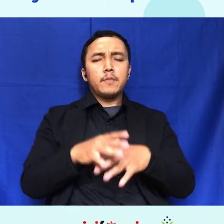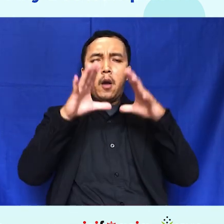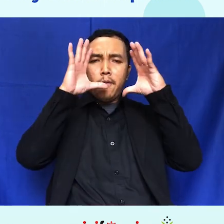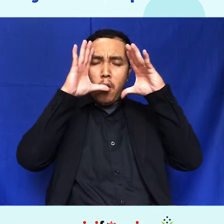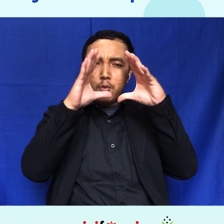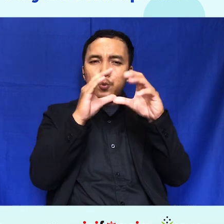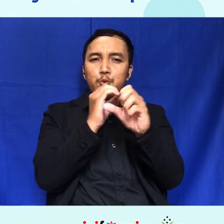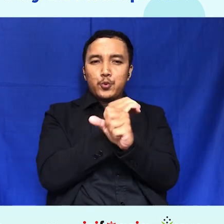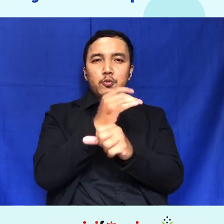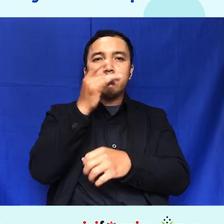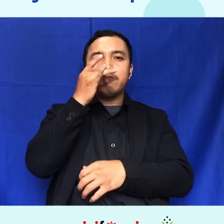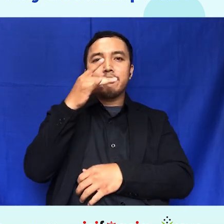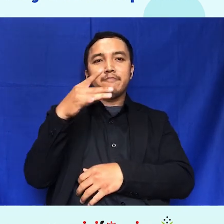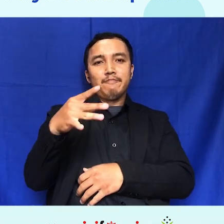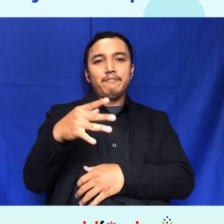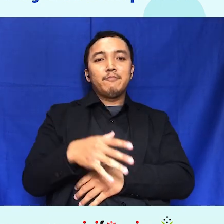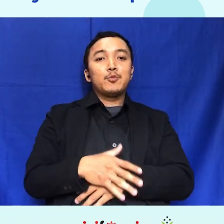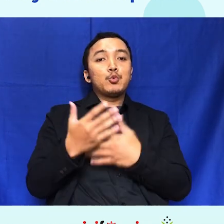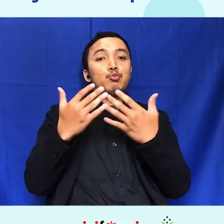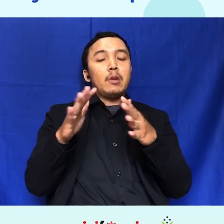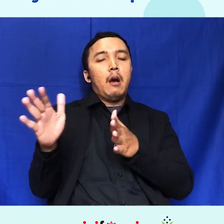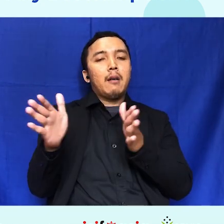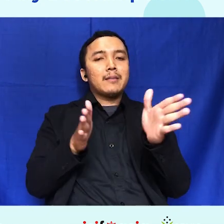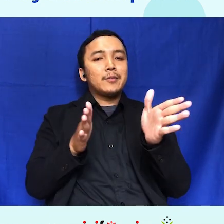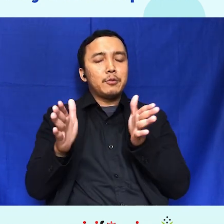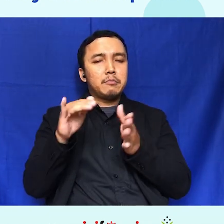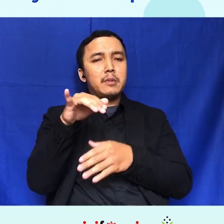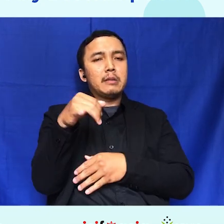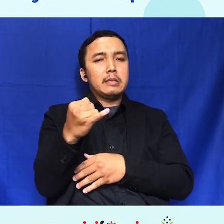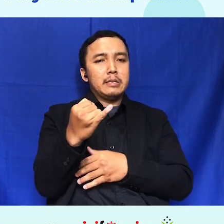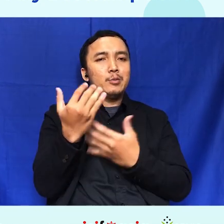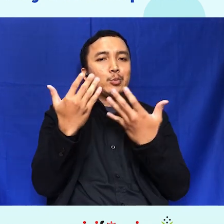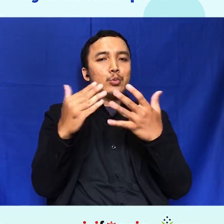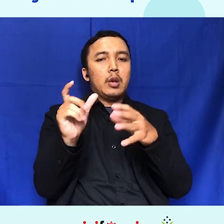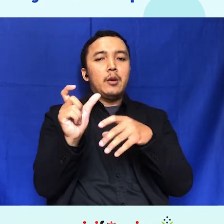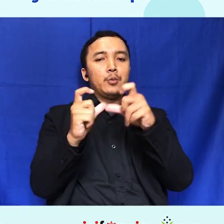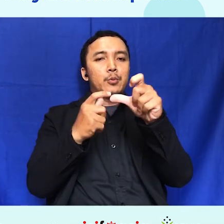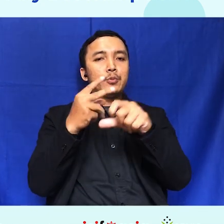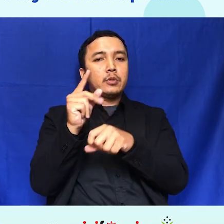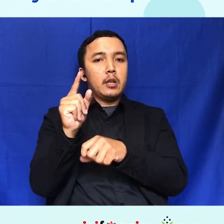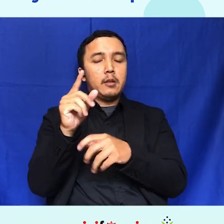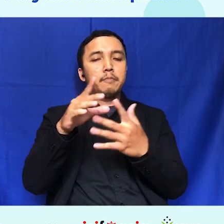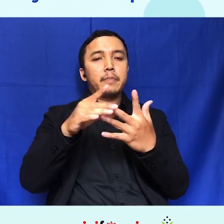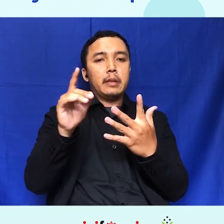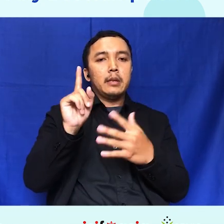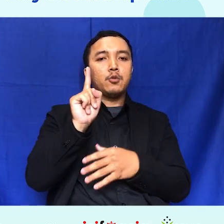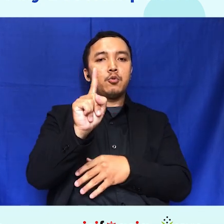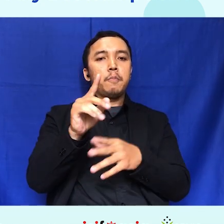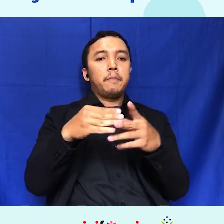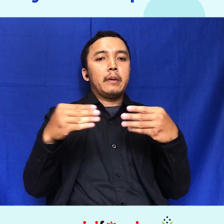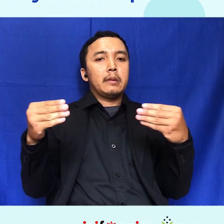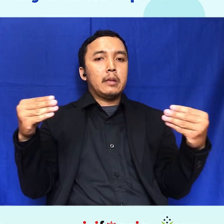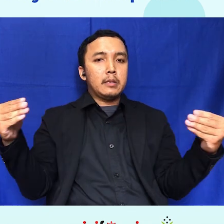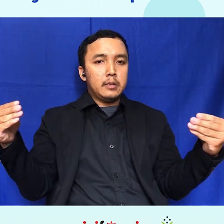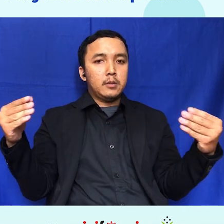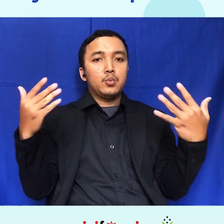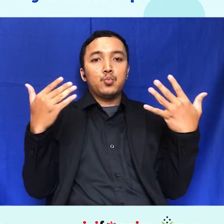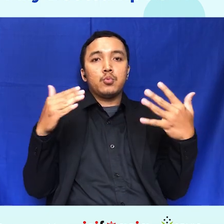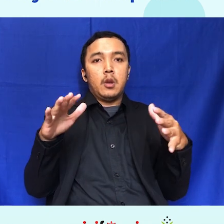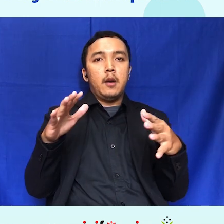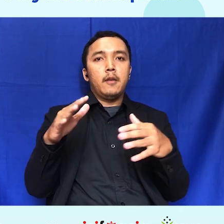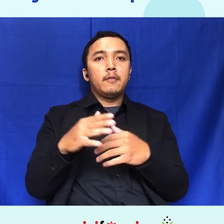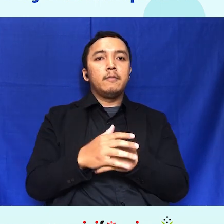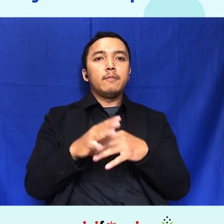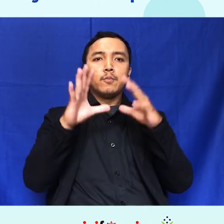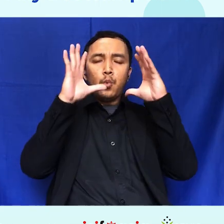Fokus order juga telah diatur, jadi agar setelah user memilih satu materi pada list materi,